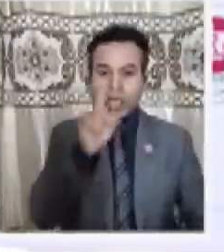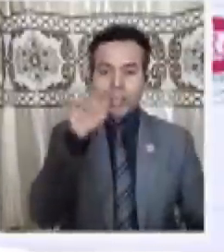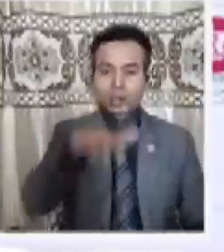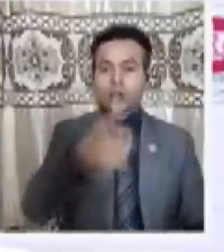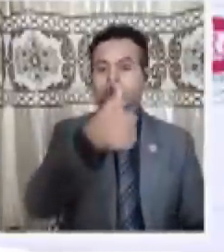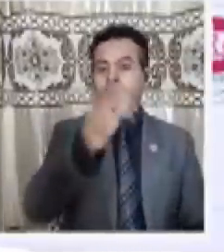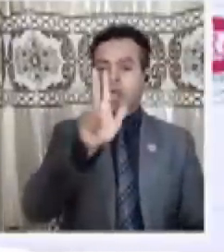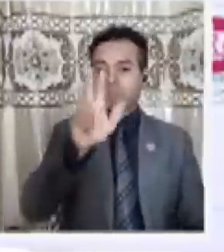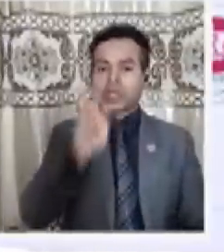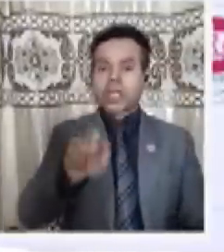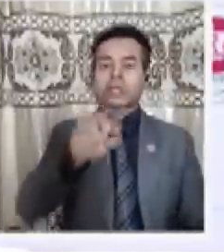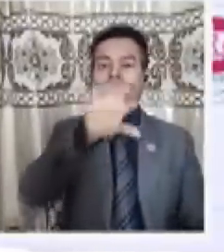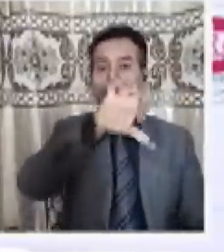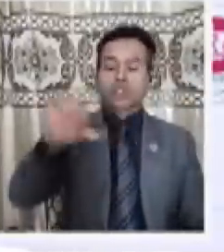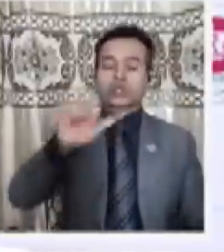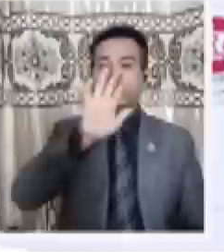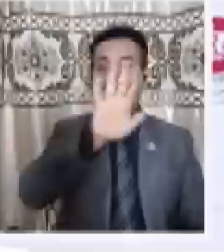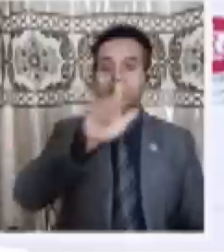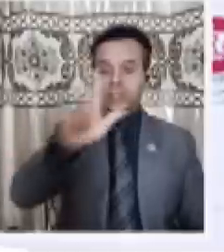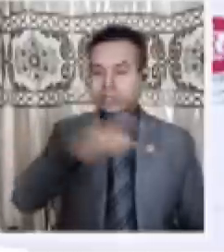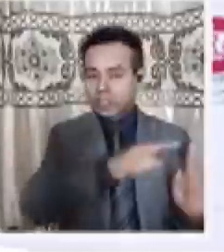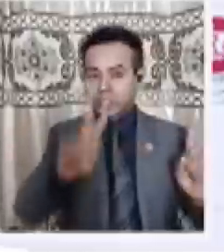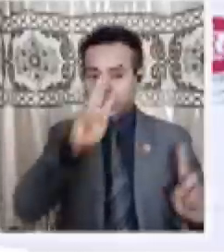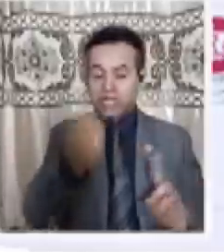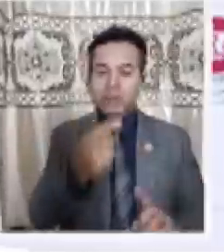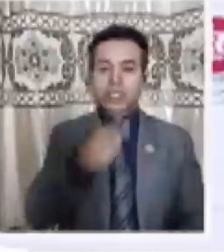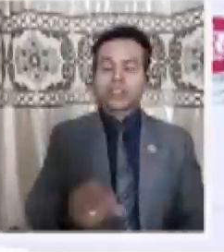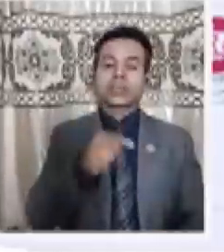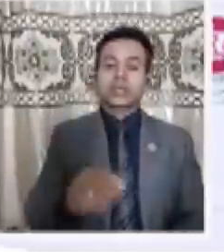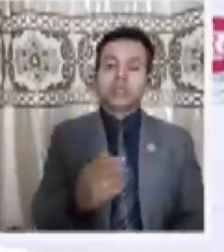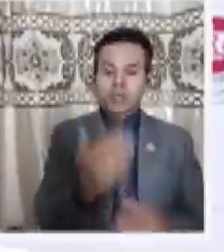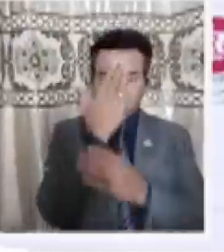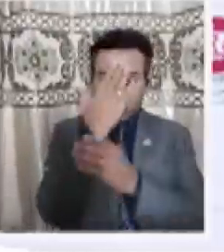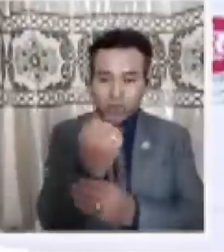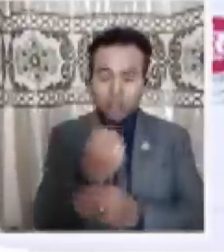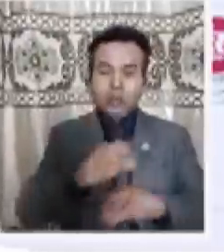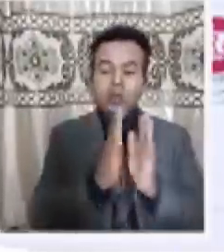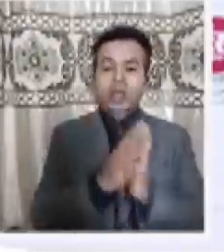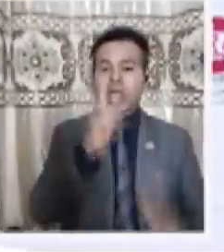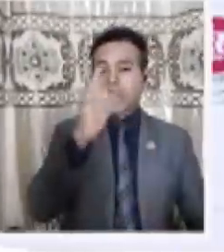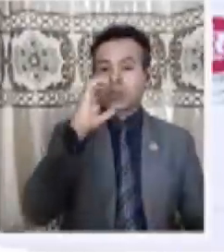1,68,957 জন এবং এ পর্যন্ত সারা বিশ্বে শনাক্ত হয়েছে